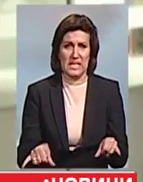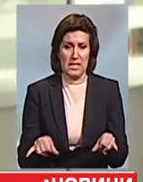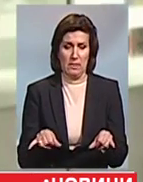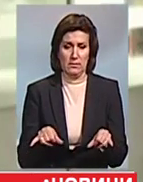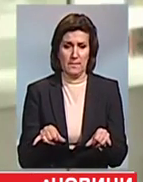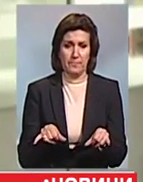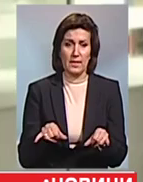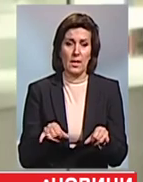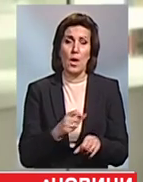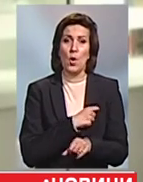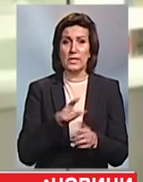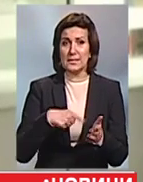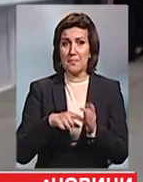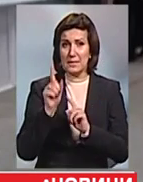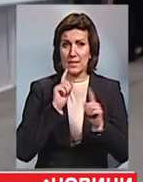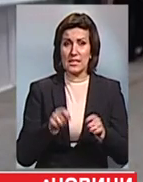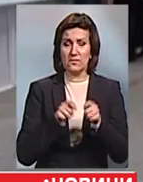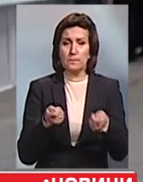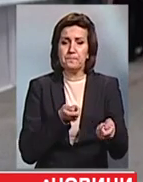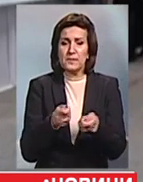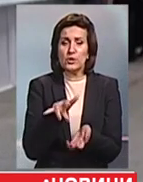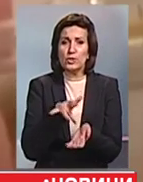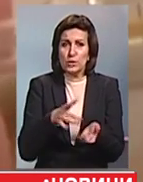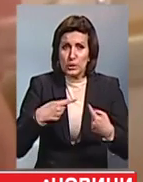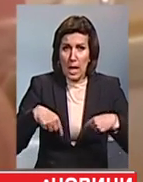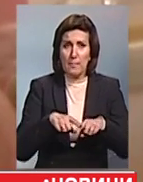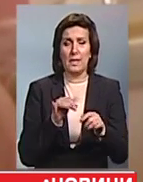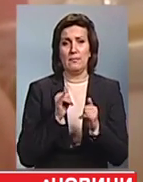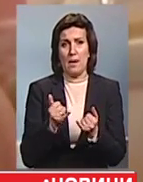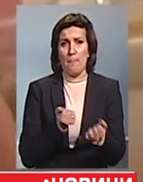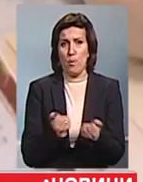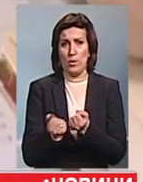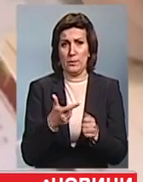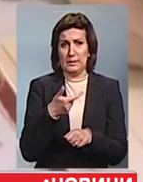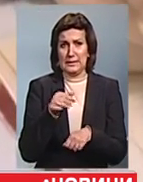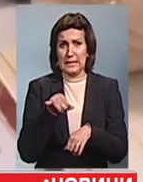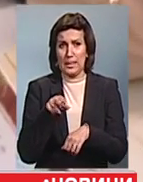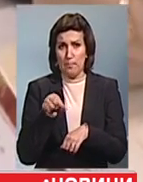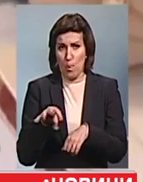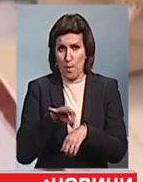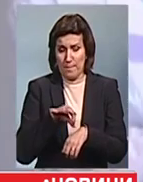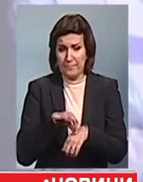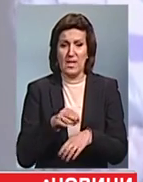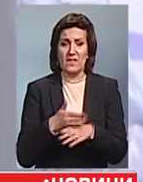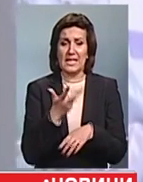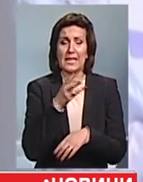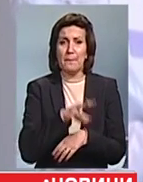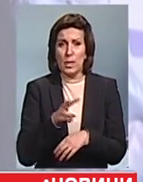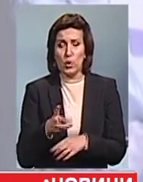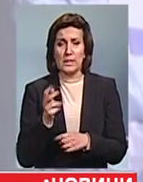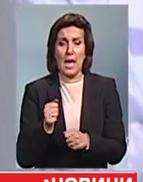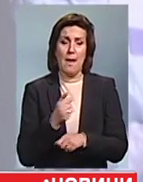усиливалась. Одеська міська рада створила координаційний штаб для боротьби з грипом і виділила 3 мільйони гривень на медикаменти та